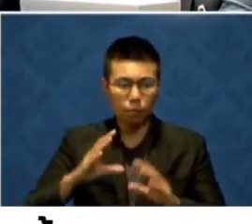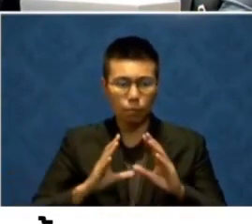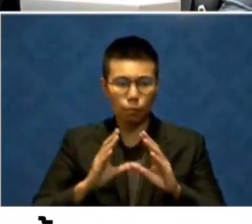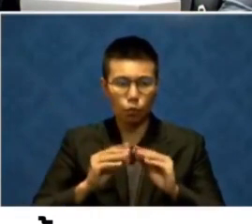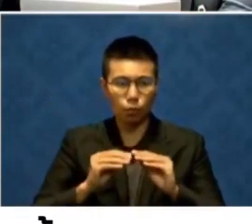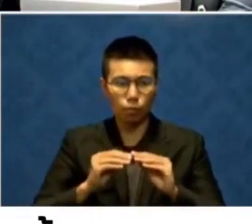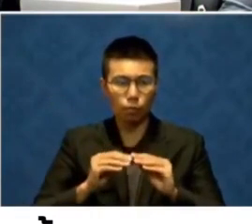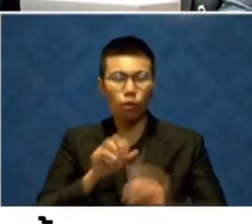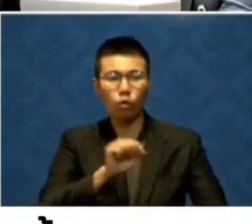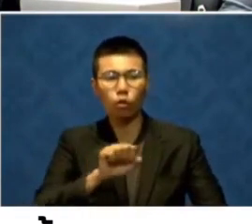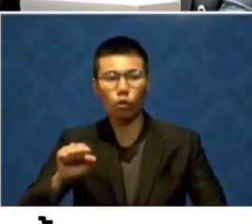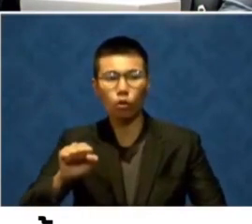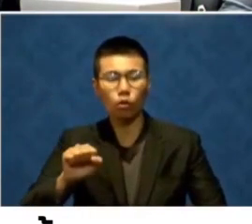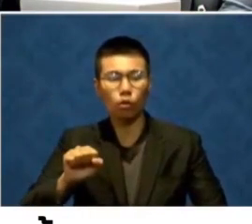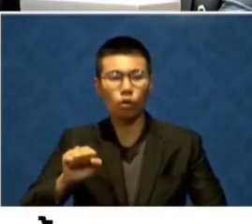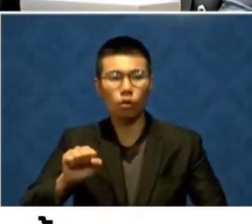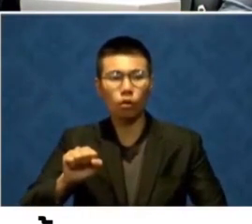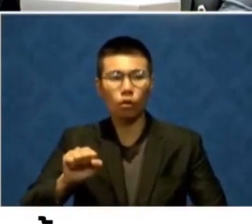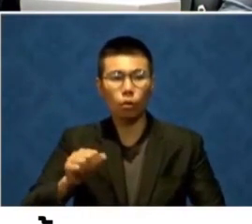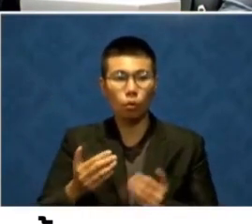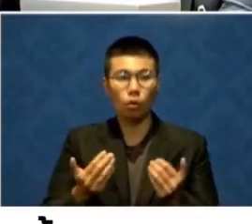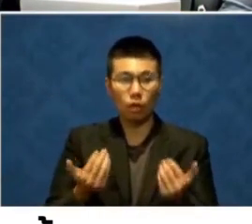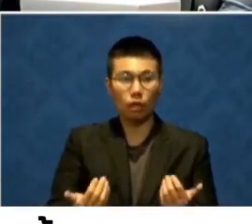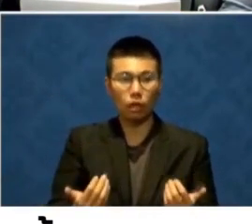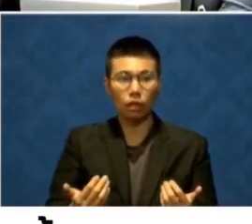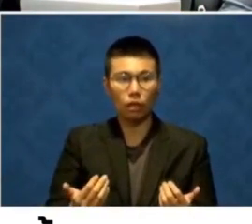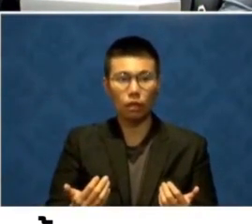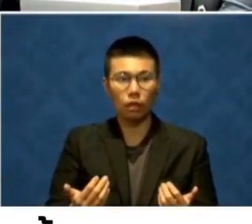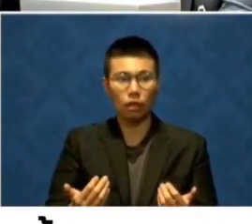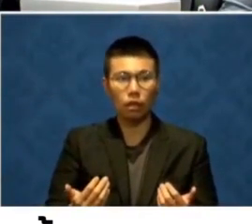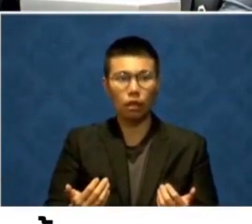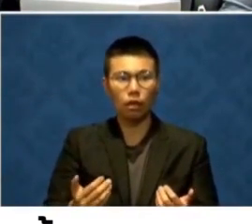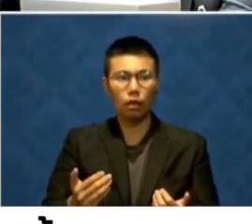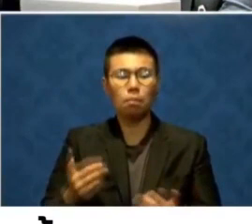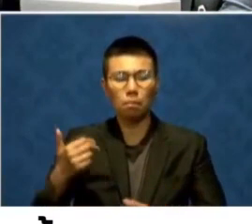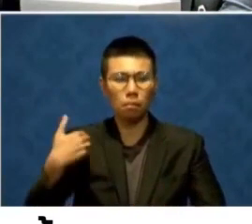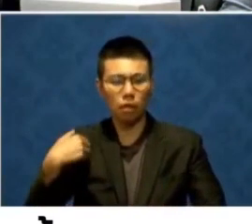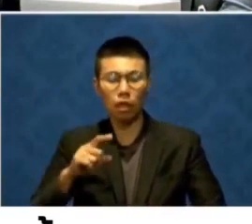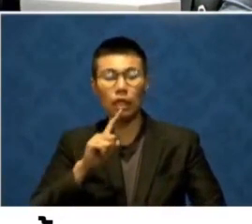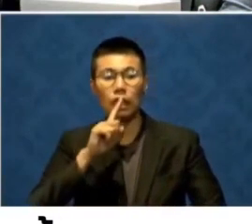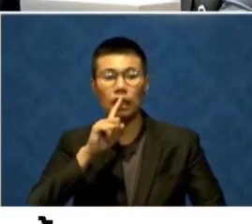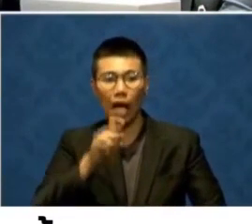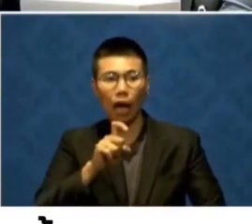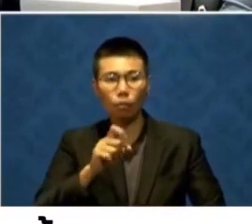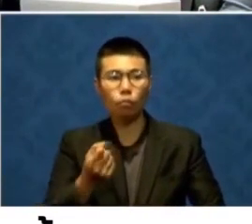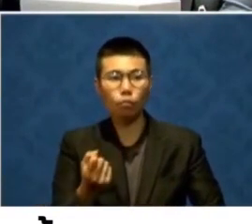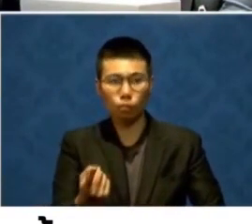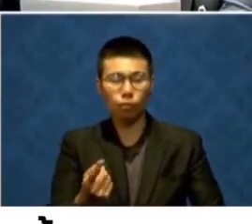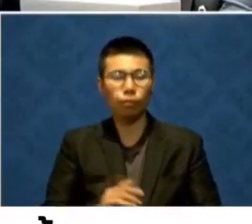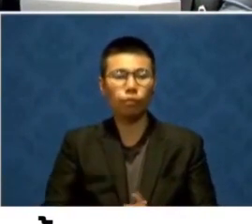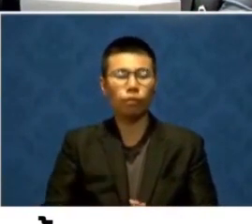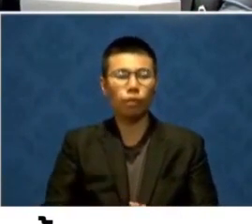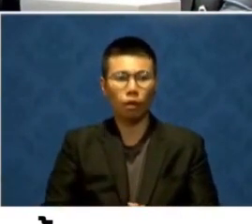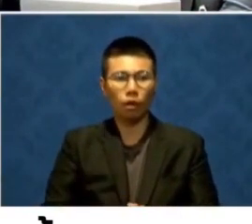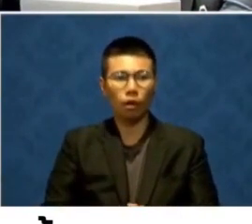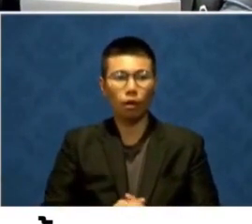ตำหนิเลยนะเพราะคุณโรมบอกว่าจริงๆทุกวันพฤหัสบดีเนี่ยคณะรัฐมนตรีต้องทราบอยู่แล้วว่าเป็นวันประชุมสภาผู้แทนราษฎร